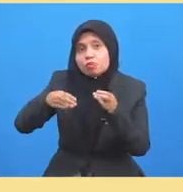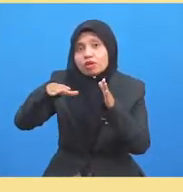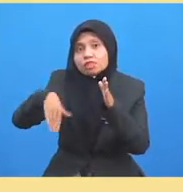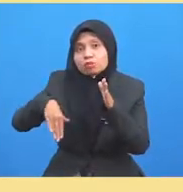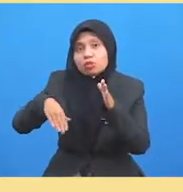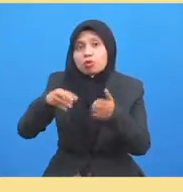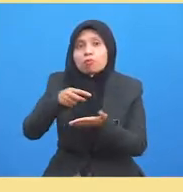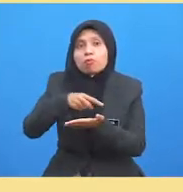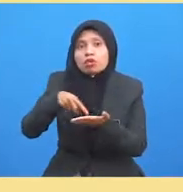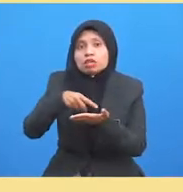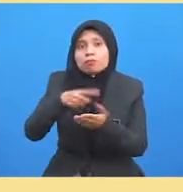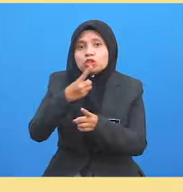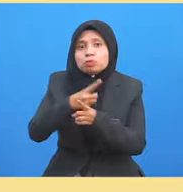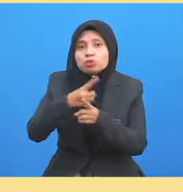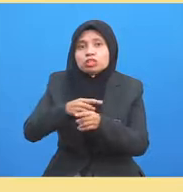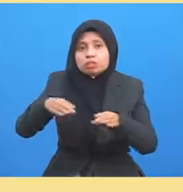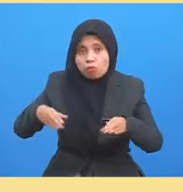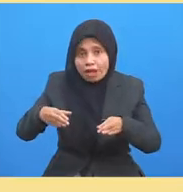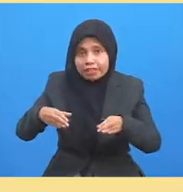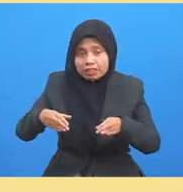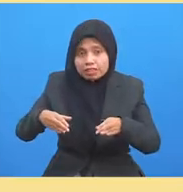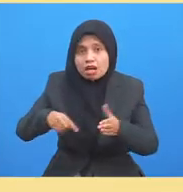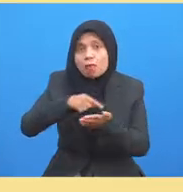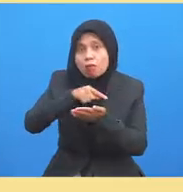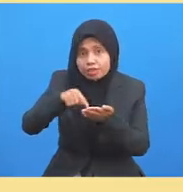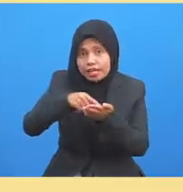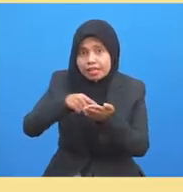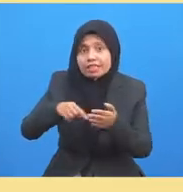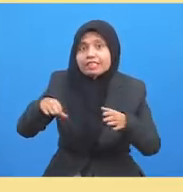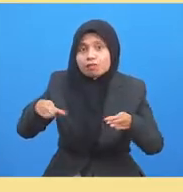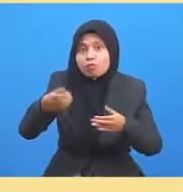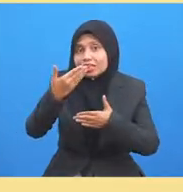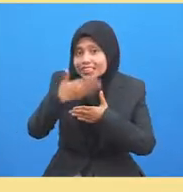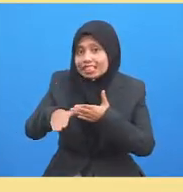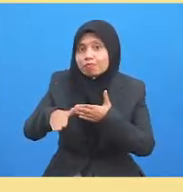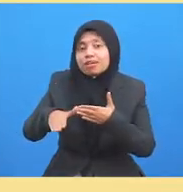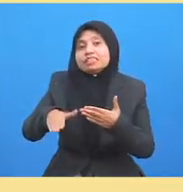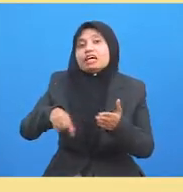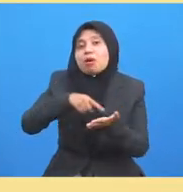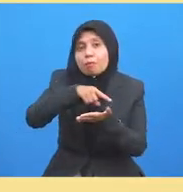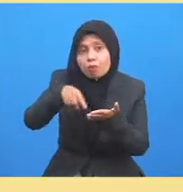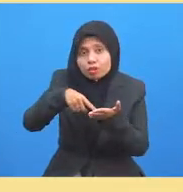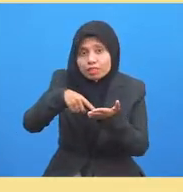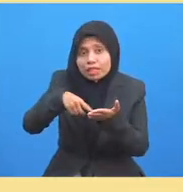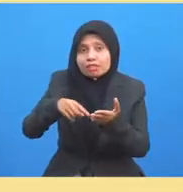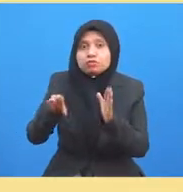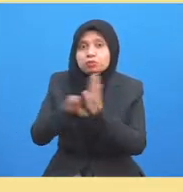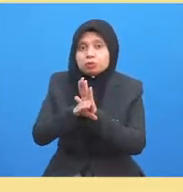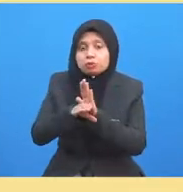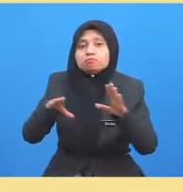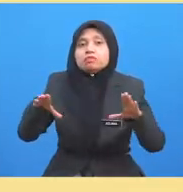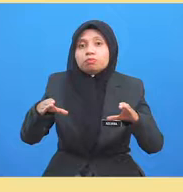dibina, sementara model pula dibuat selepas model olokan dibina.